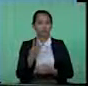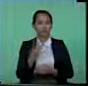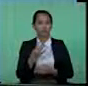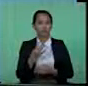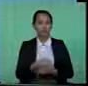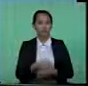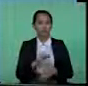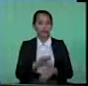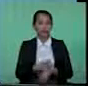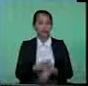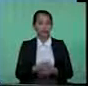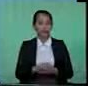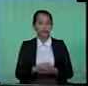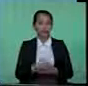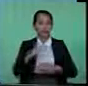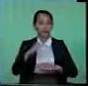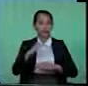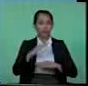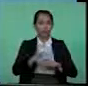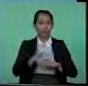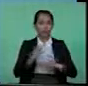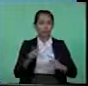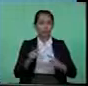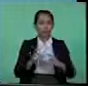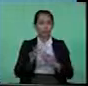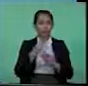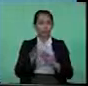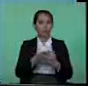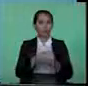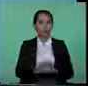4-soat esa o'tkir burchakni ko'rsatmoqda.